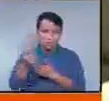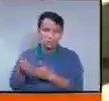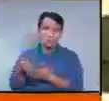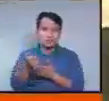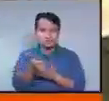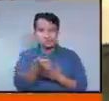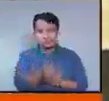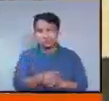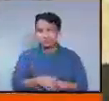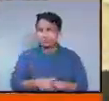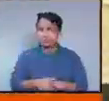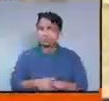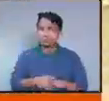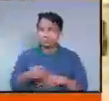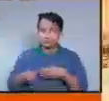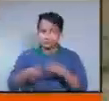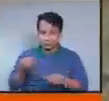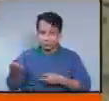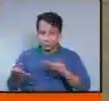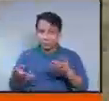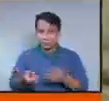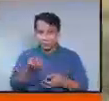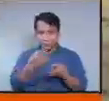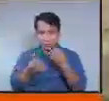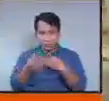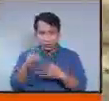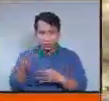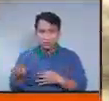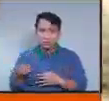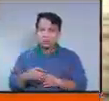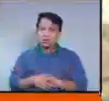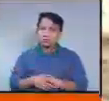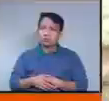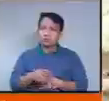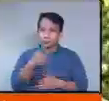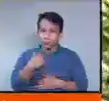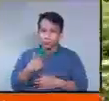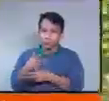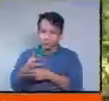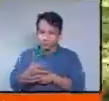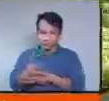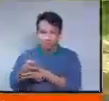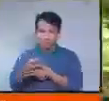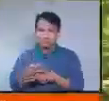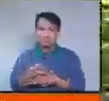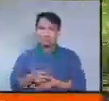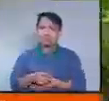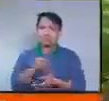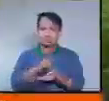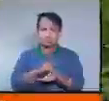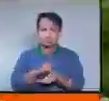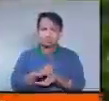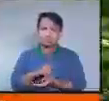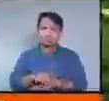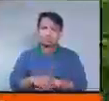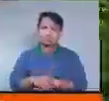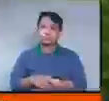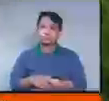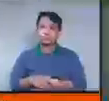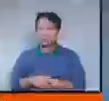mga pinamimigay na mga gamot, at meron din daw nag-aasikaso sa kanilang mga doktor. Marga,